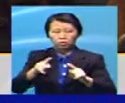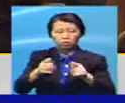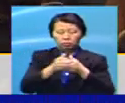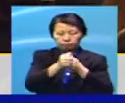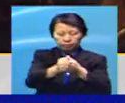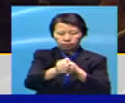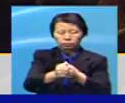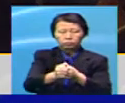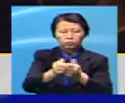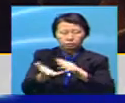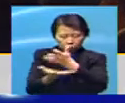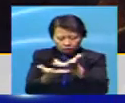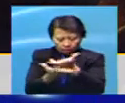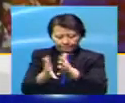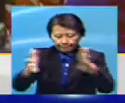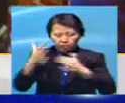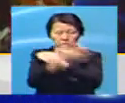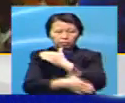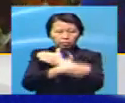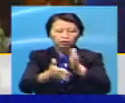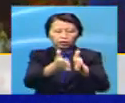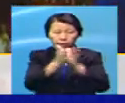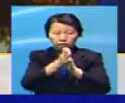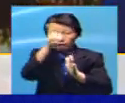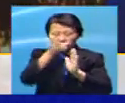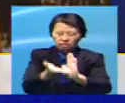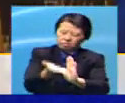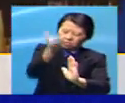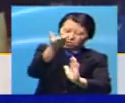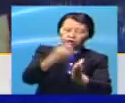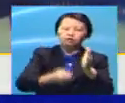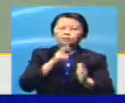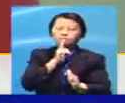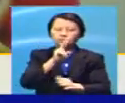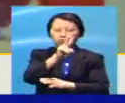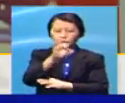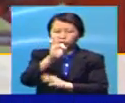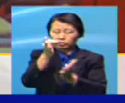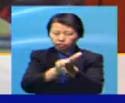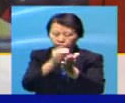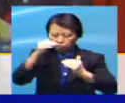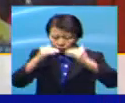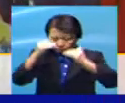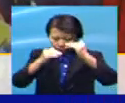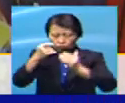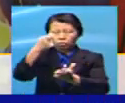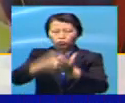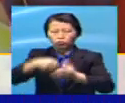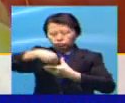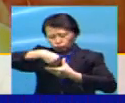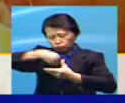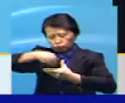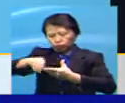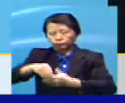peneraju pengeluar gula bertapis terbesar negara itu meminta kerajaan menaikkan harga gula 29 sen bagi mengimbangi kenaikan kos